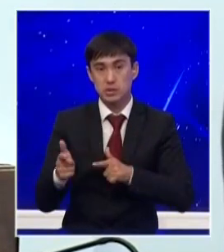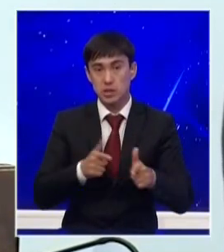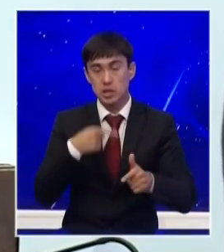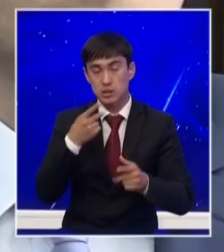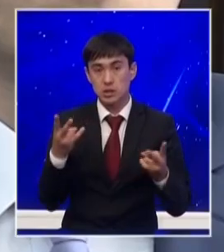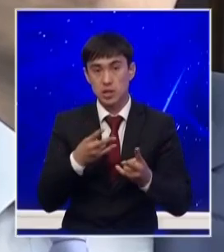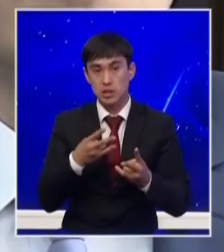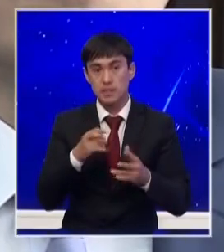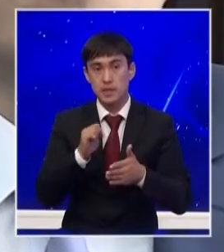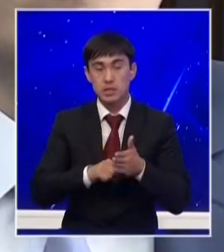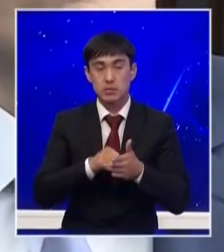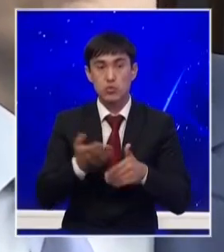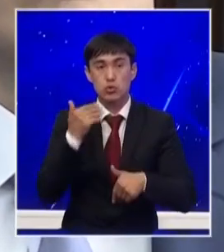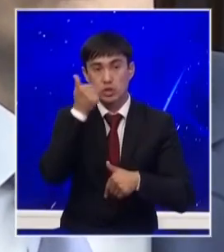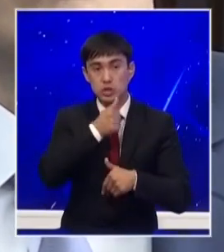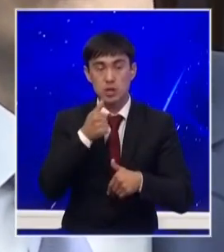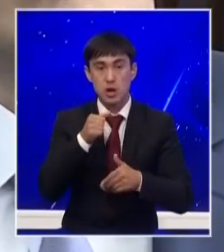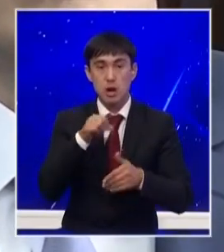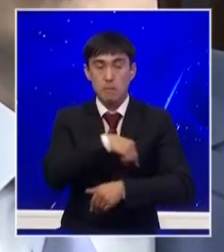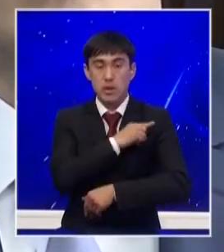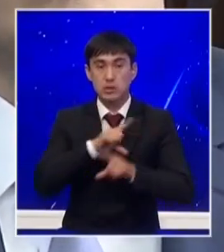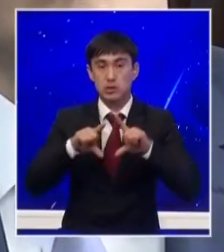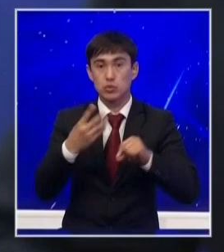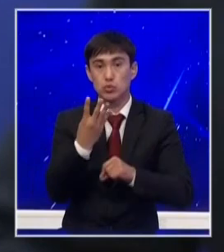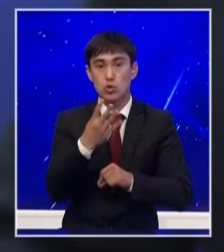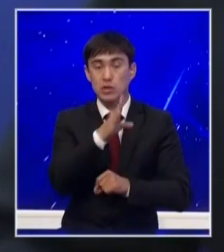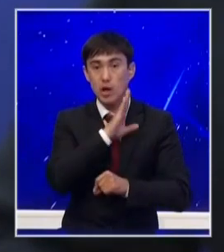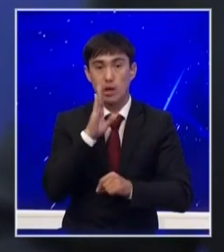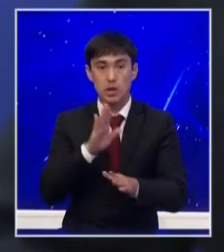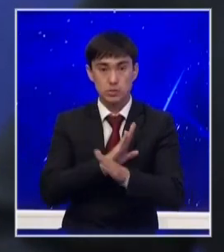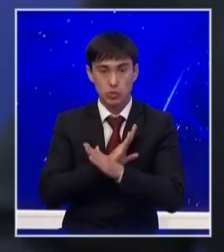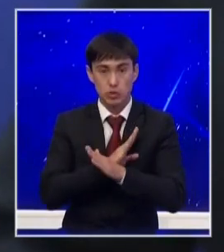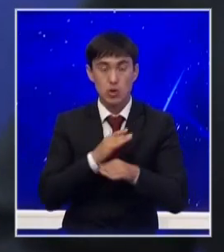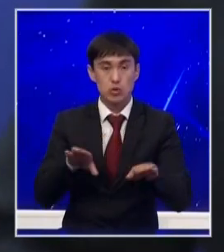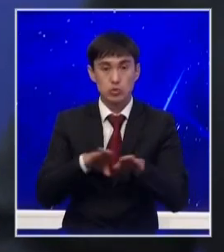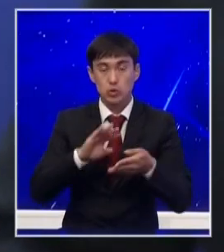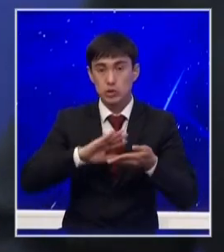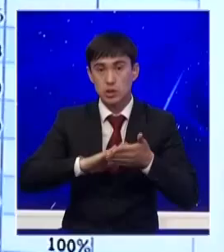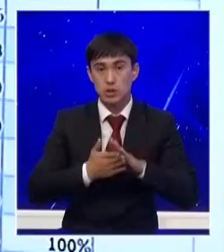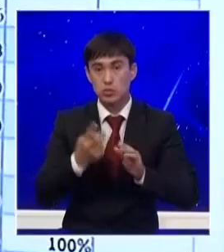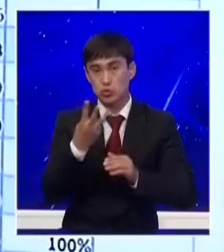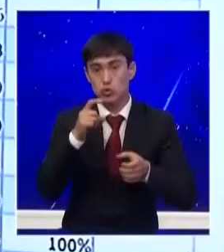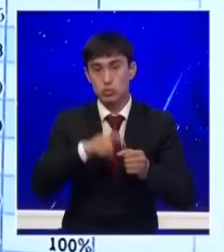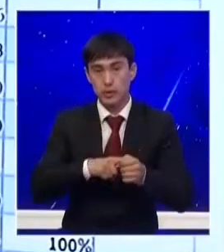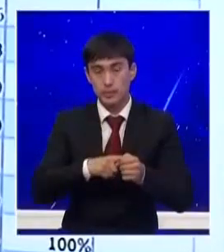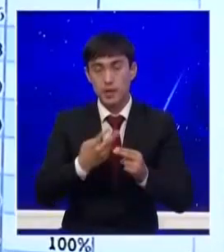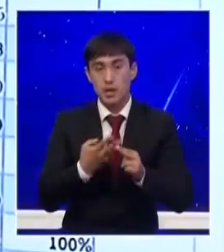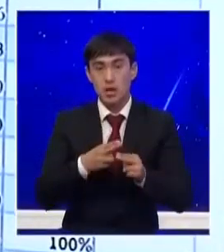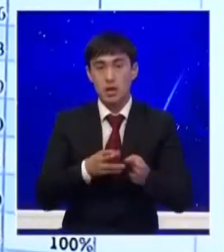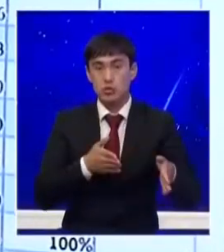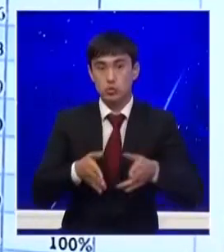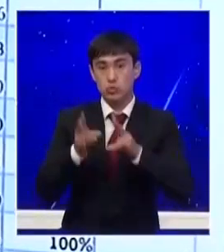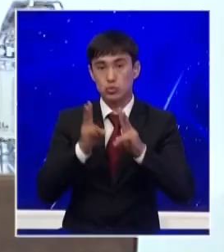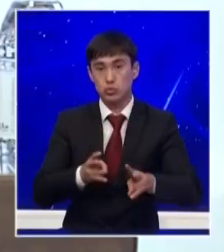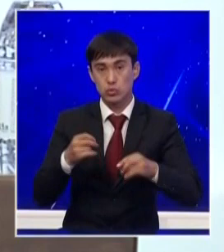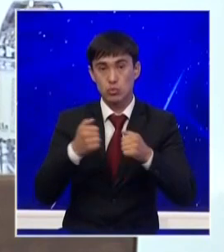айтылды. Себебі өткен жылы ауруханаларда 4 ана қайтыс болған, ал биыл сондай жағдайдың 3-і тіркелген. Аймақта жол көлік апаттары